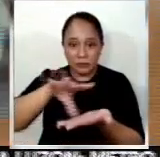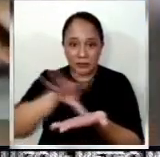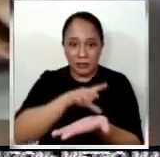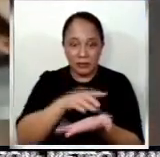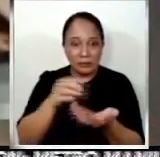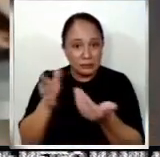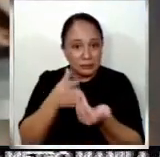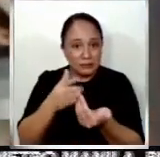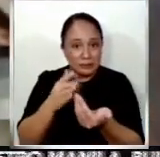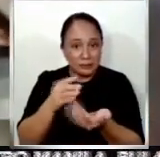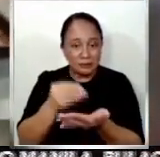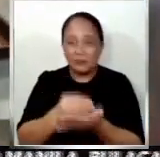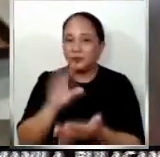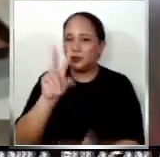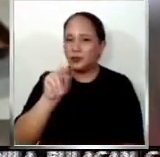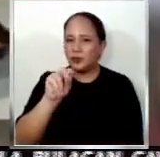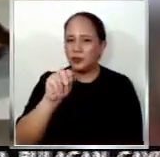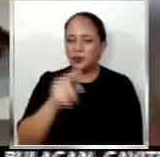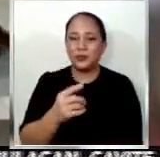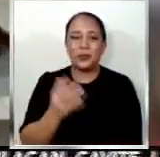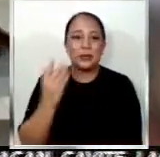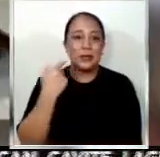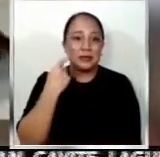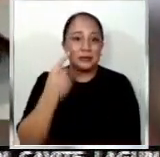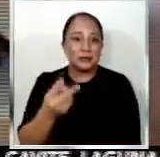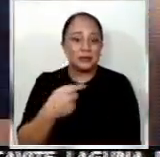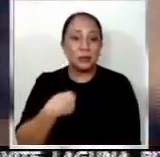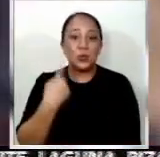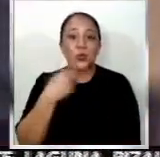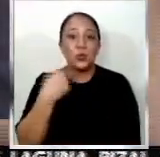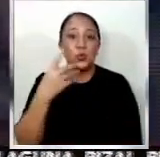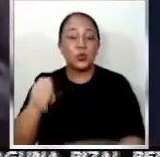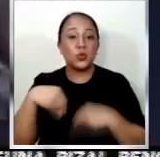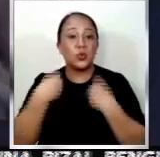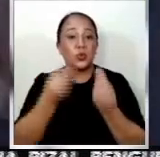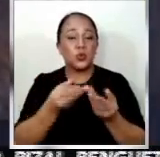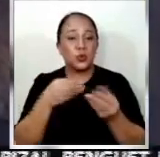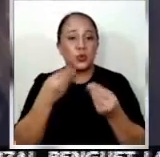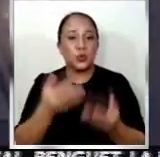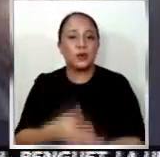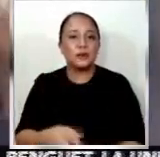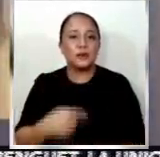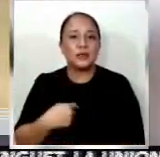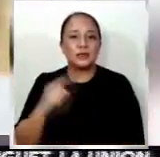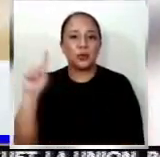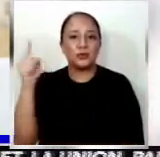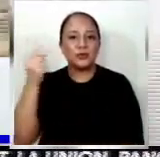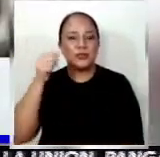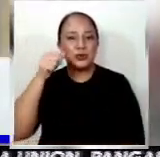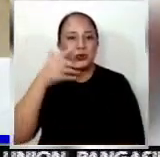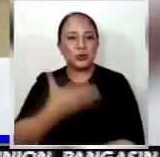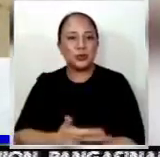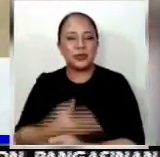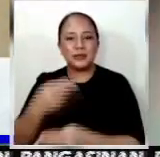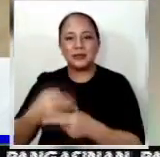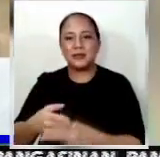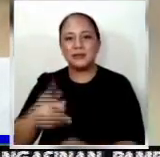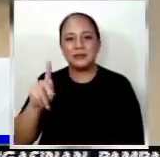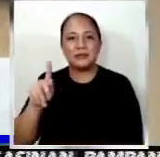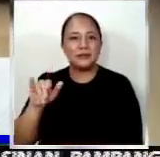Rading. At ang fairy godmother ng araw na yon, ang unikaihan niyang si Kim Sen. Hindi